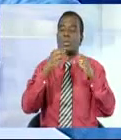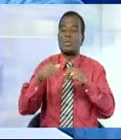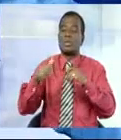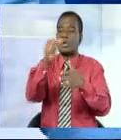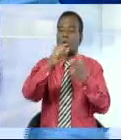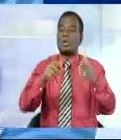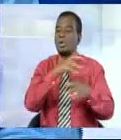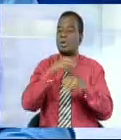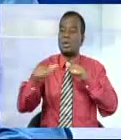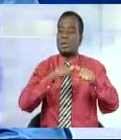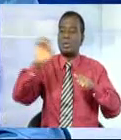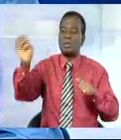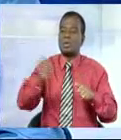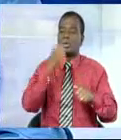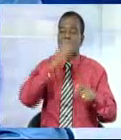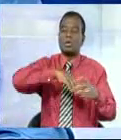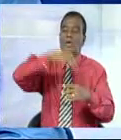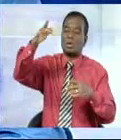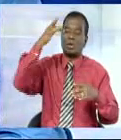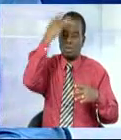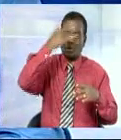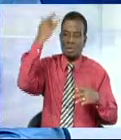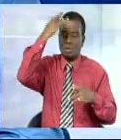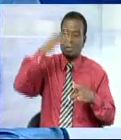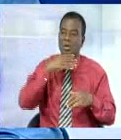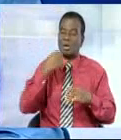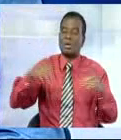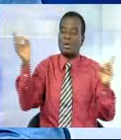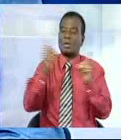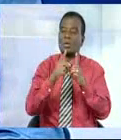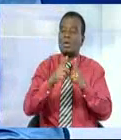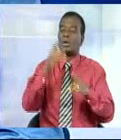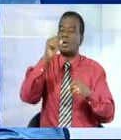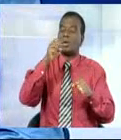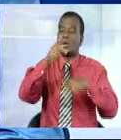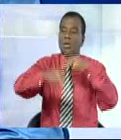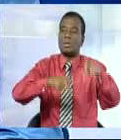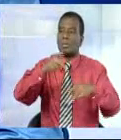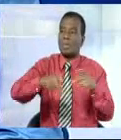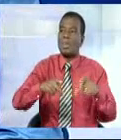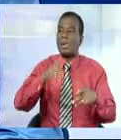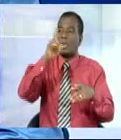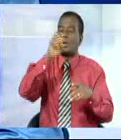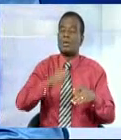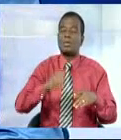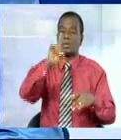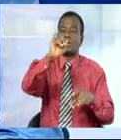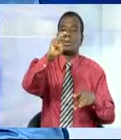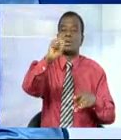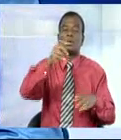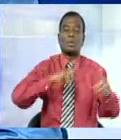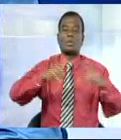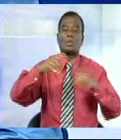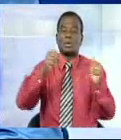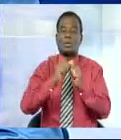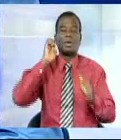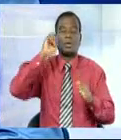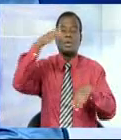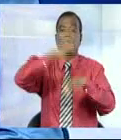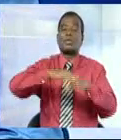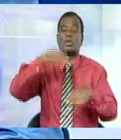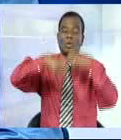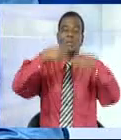secteurs d'activité sont concernés. Il a donc rencontré les populations de Dembokro pour échanger avec elles sur